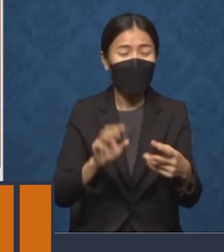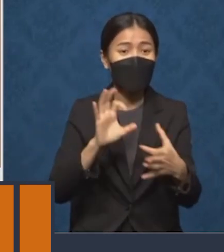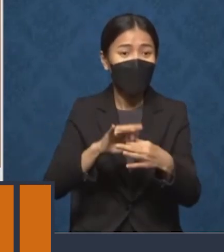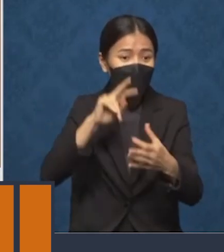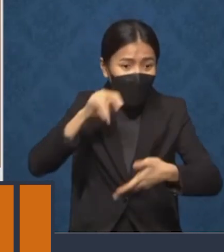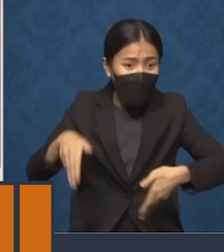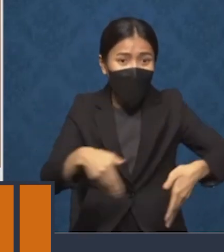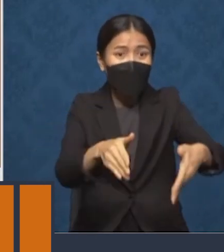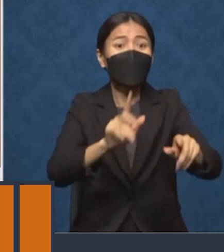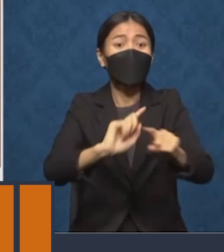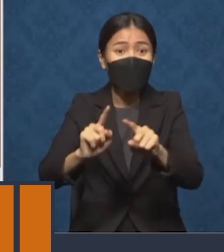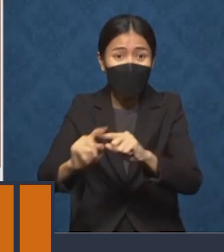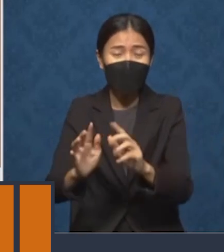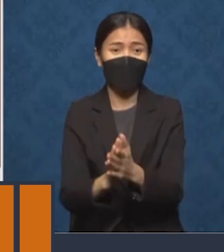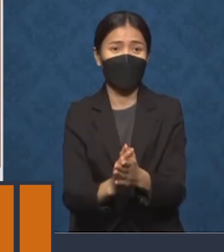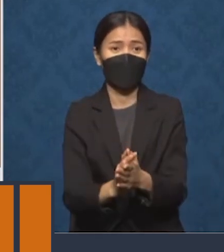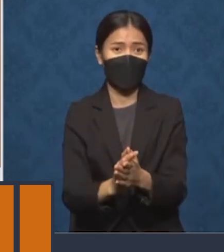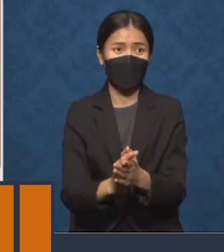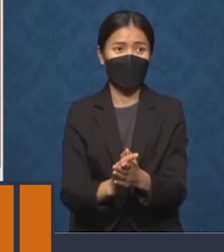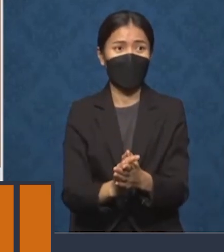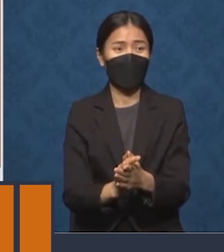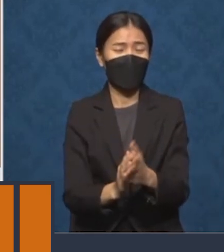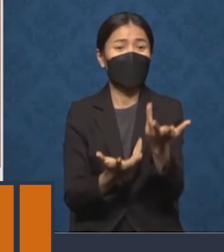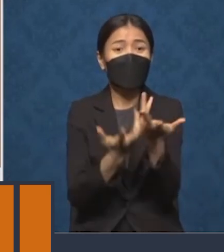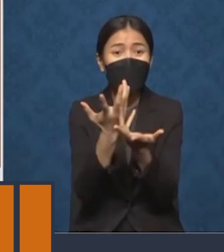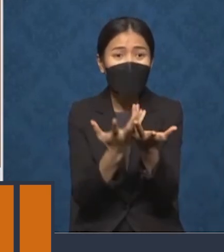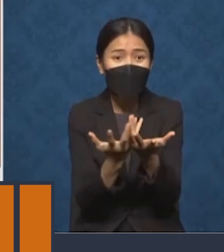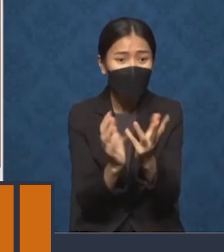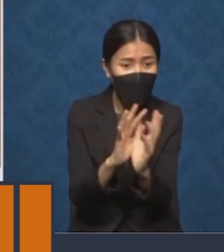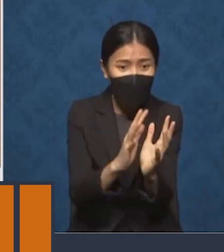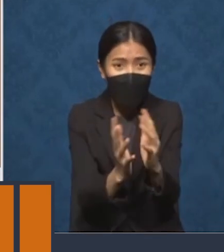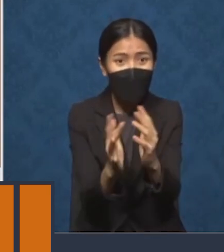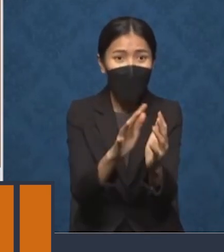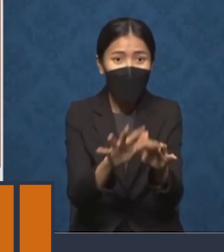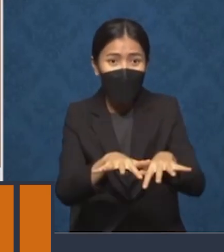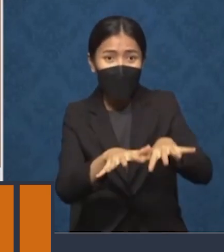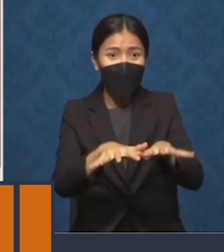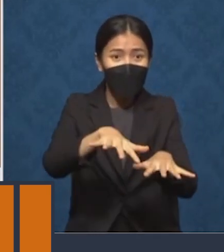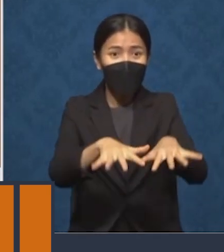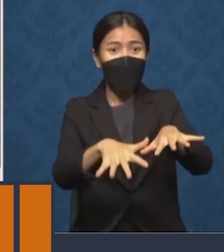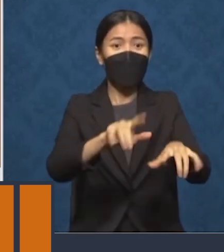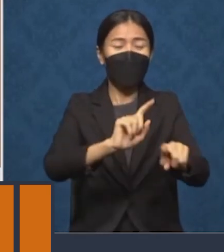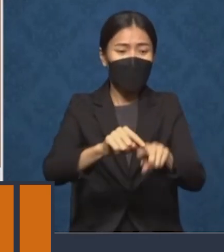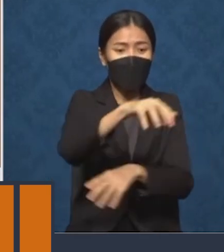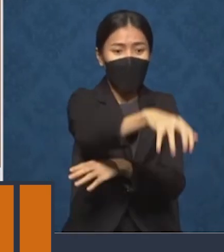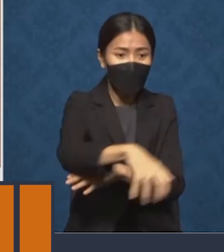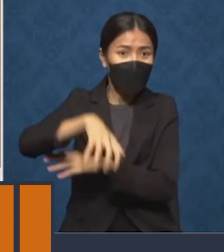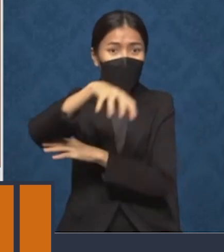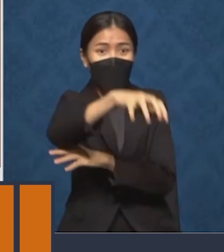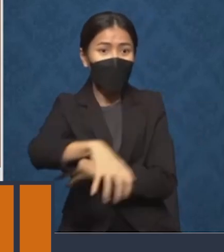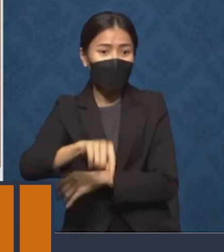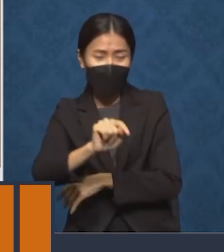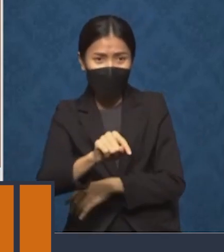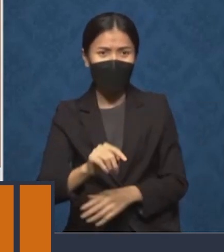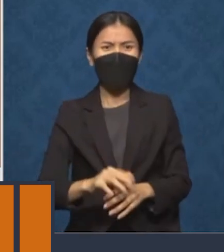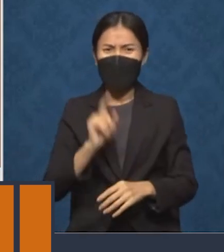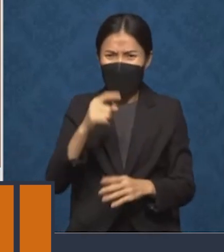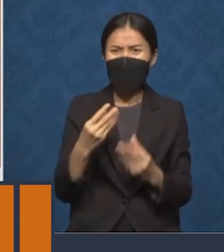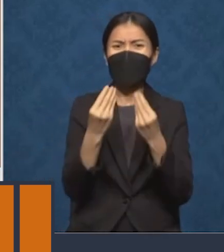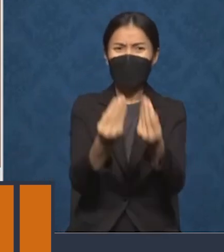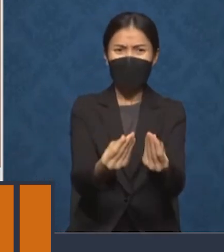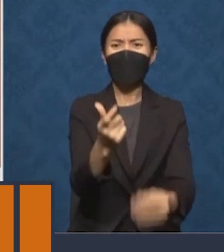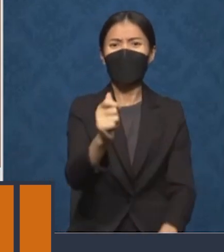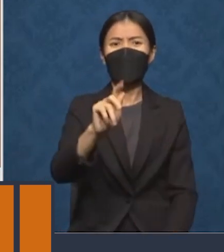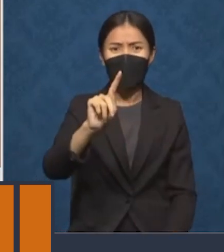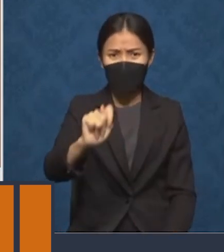อมปล่อยมือให้กลายไปเป็นขององค์กรปกครองส่วนท้องถิ่นยังจะโฮไว้กับกรมต่างๆถึง6กรมเพื่อที่จะทำงาน